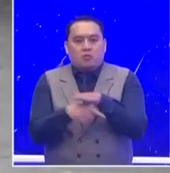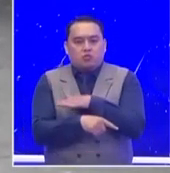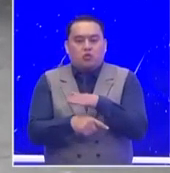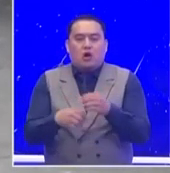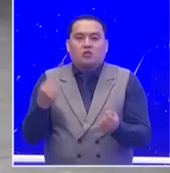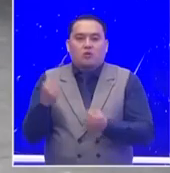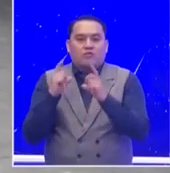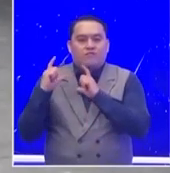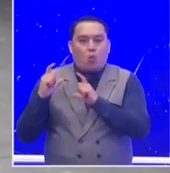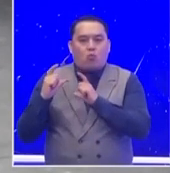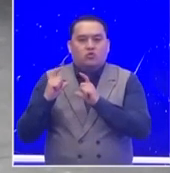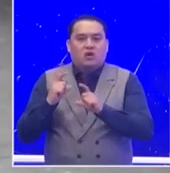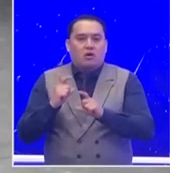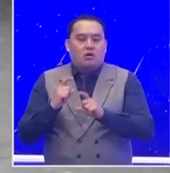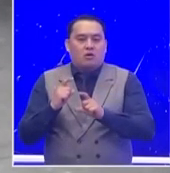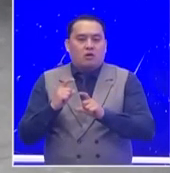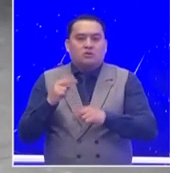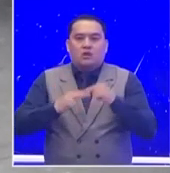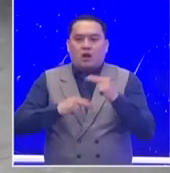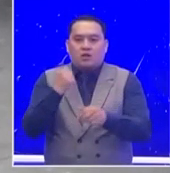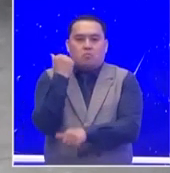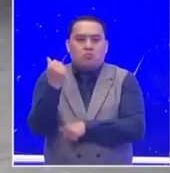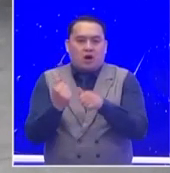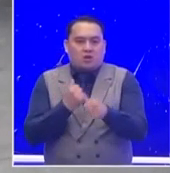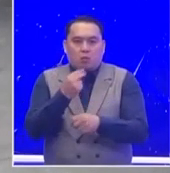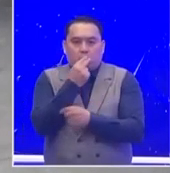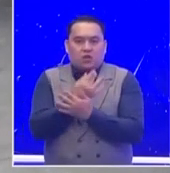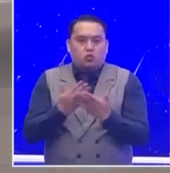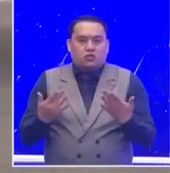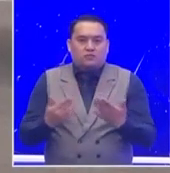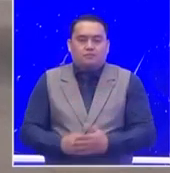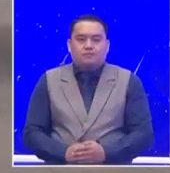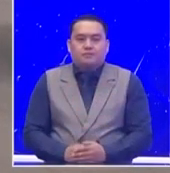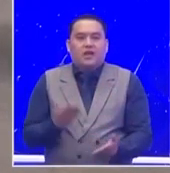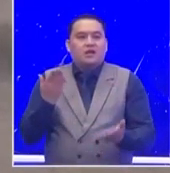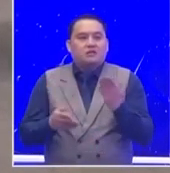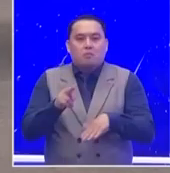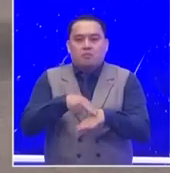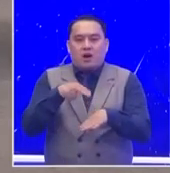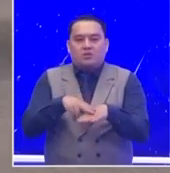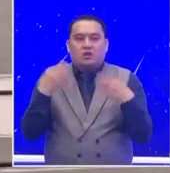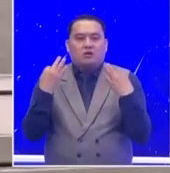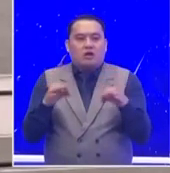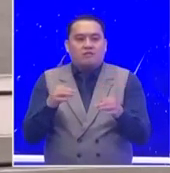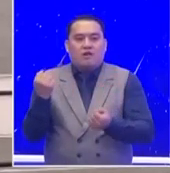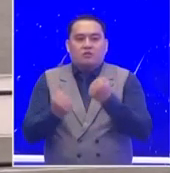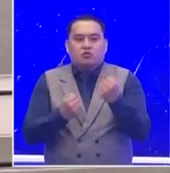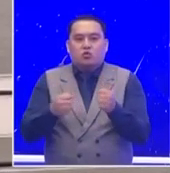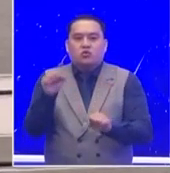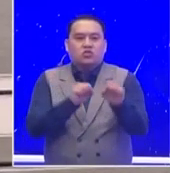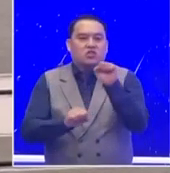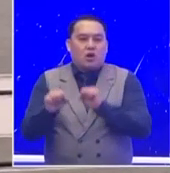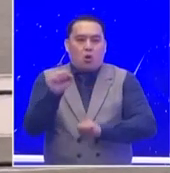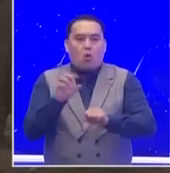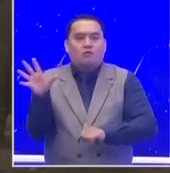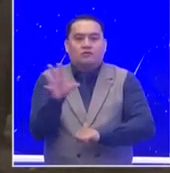грузовые автомашины, которые перевозят строительные материалы, продукты питания. Если полиция дала добро, авто проходит дезинфекцию, а затем